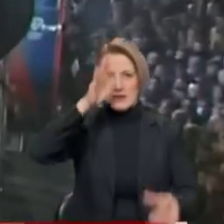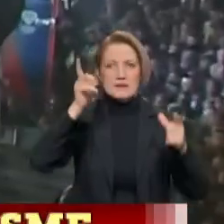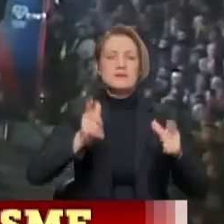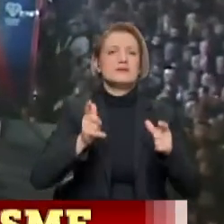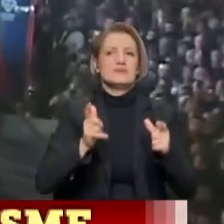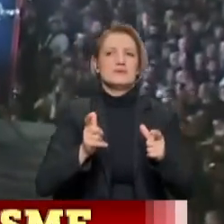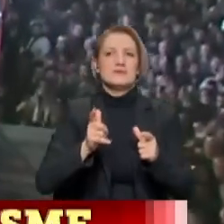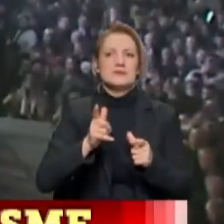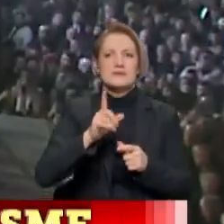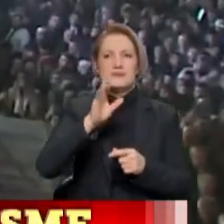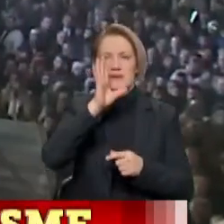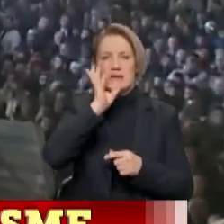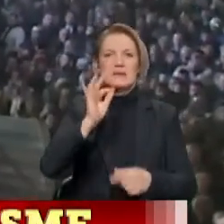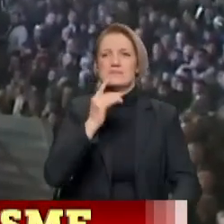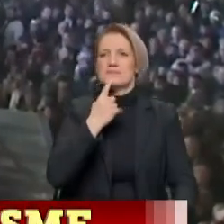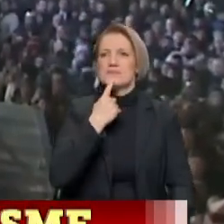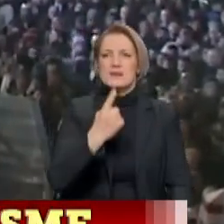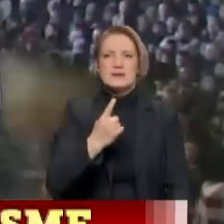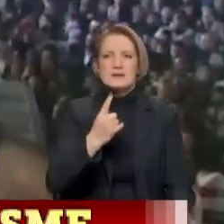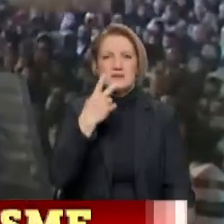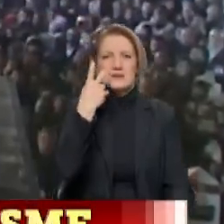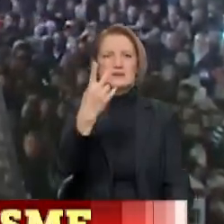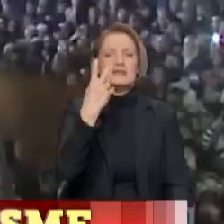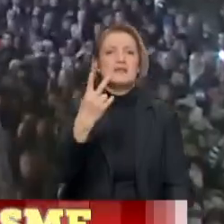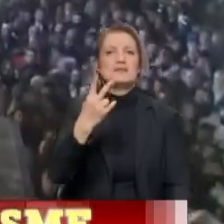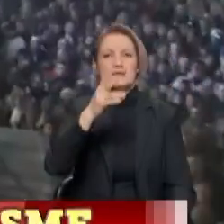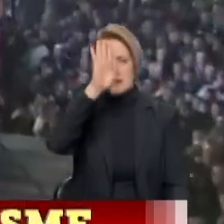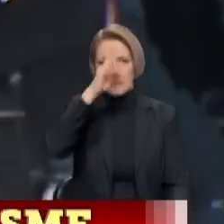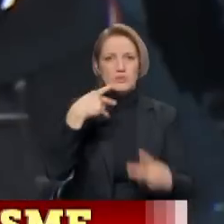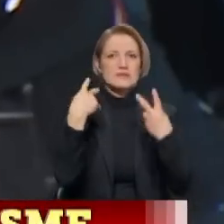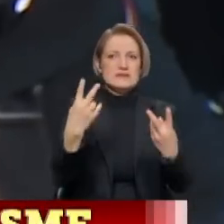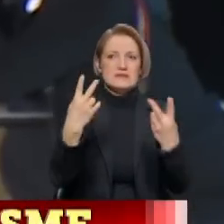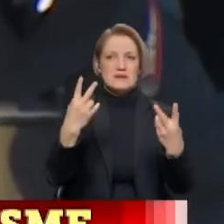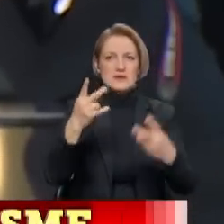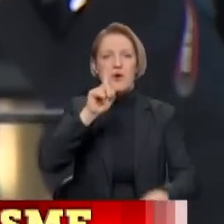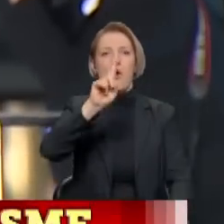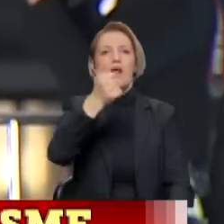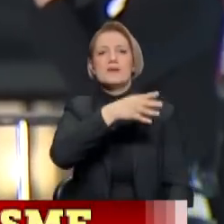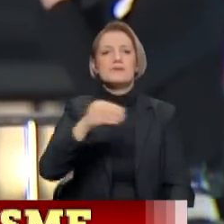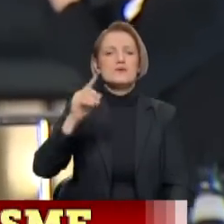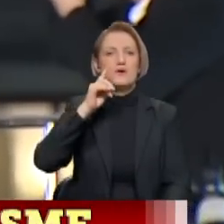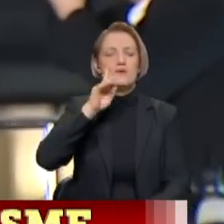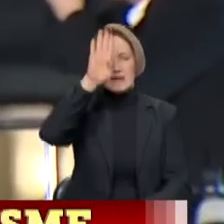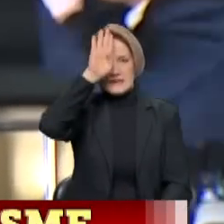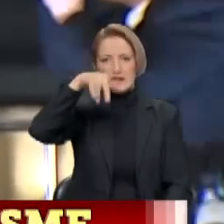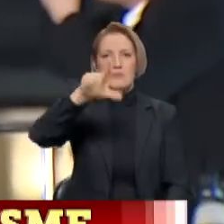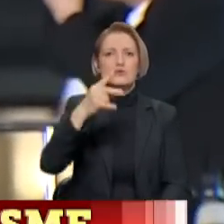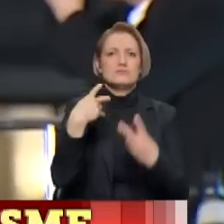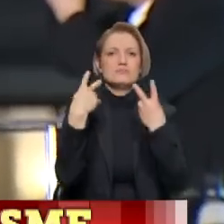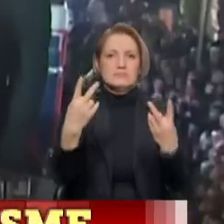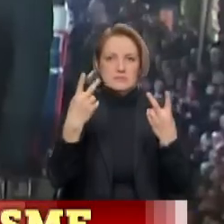İstanbul kimin demiştik? Sizin, sizin. 16 milyon